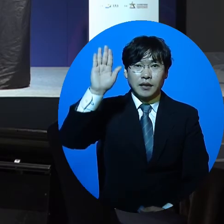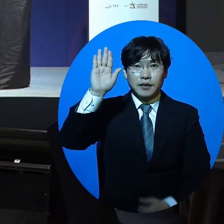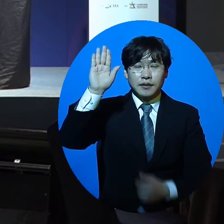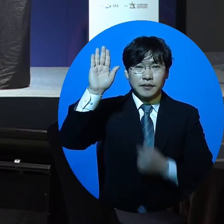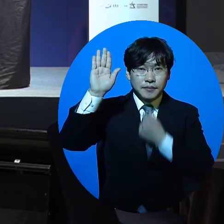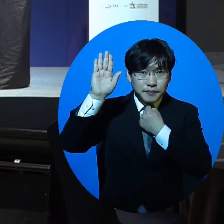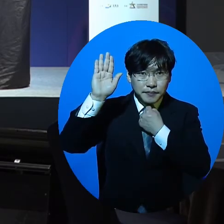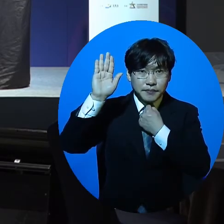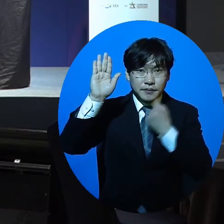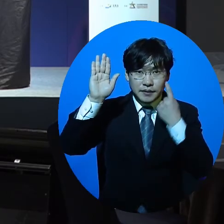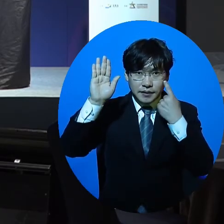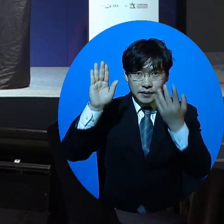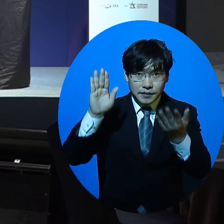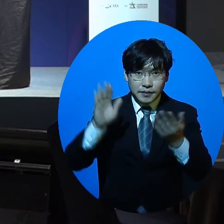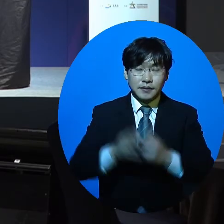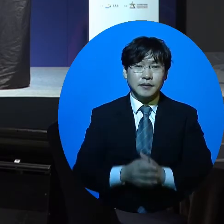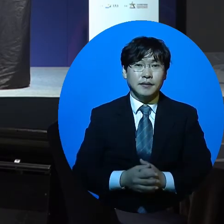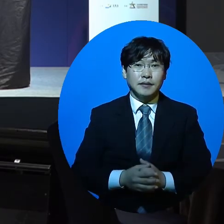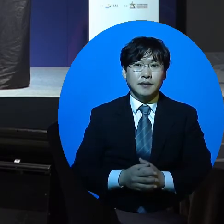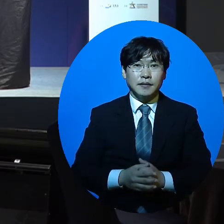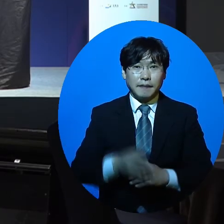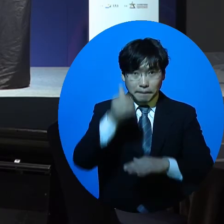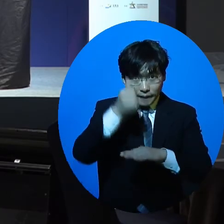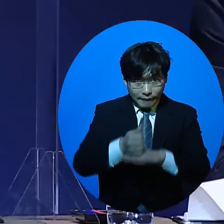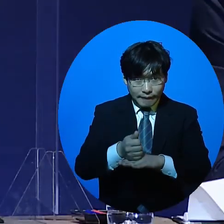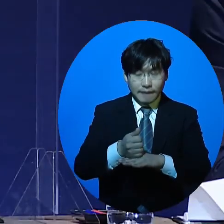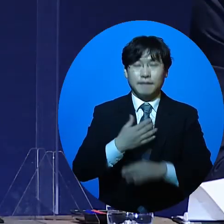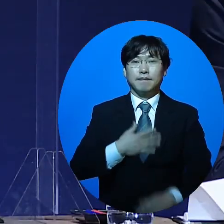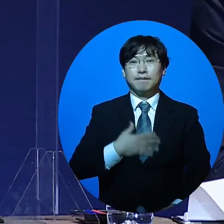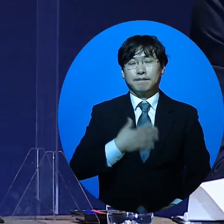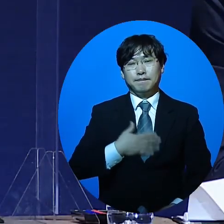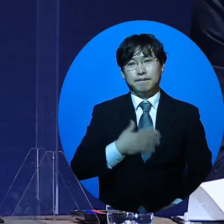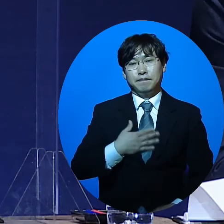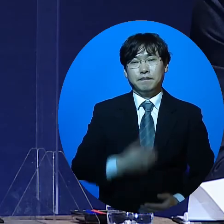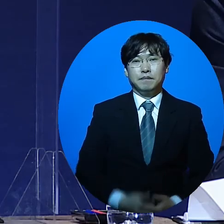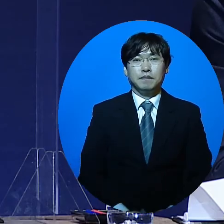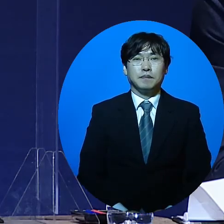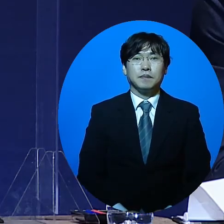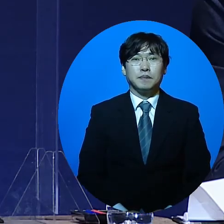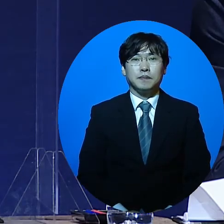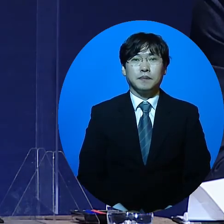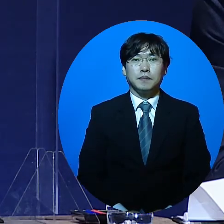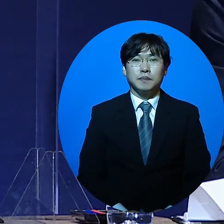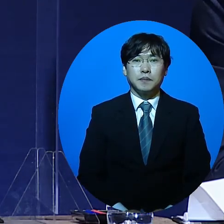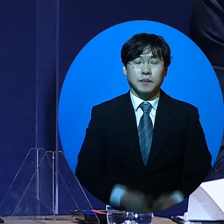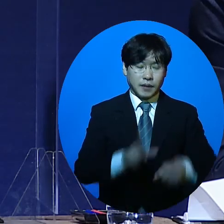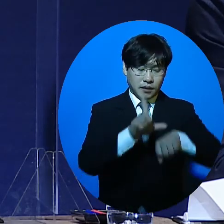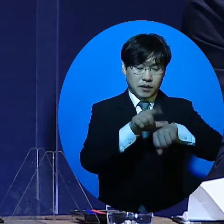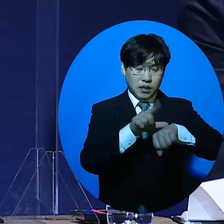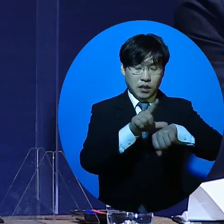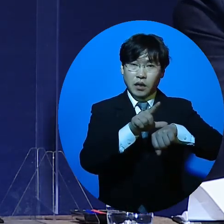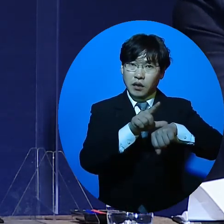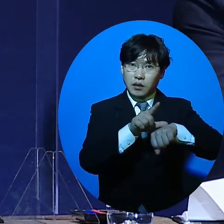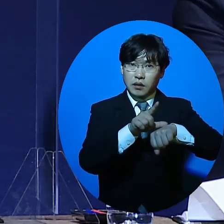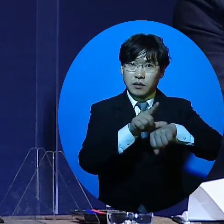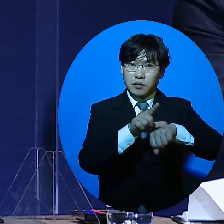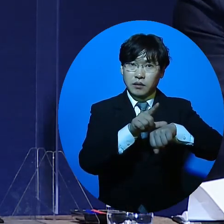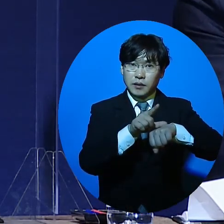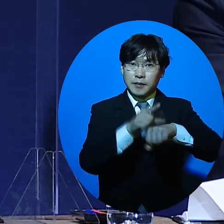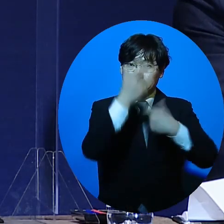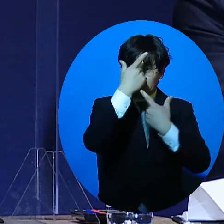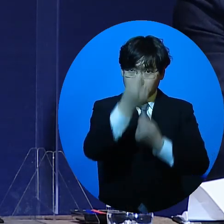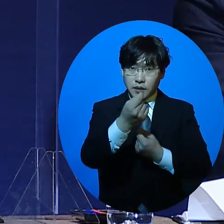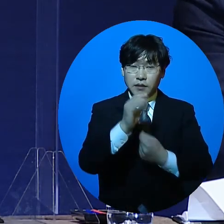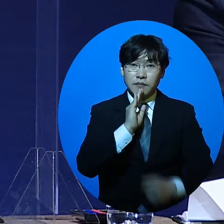나중에 하실래요? 알겠습니다. 시간이 딱 맞죠,